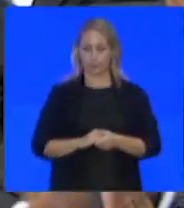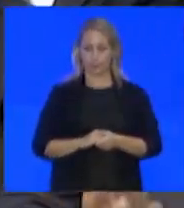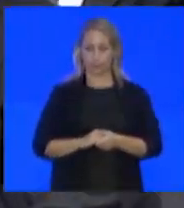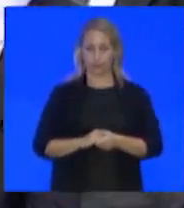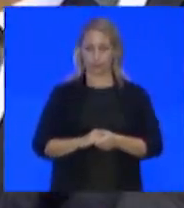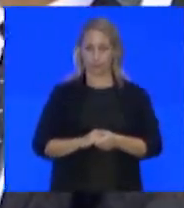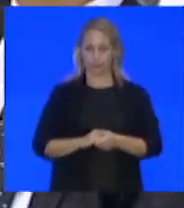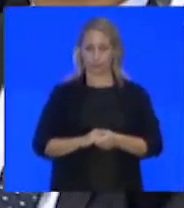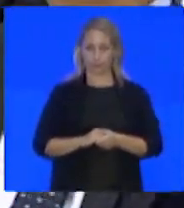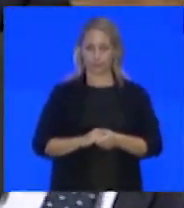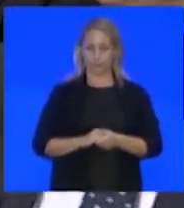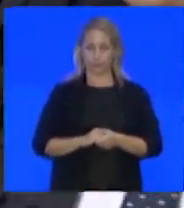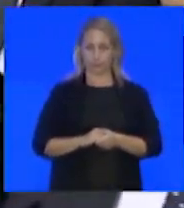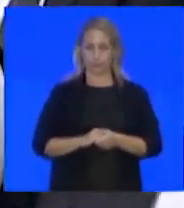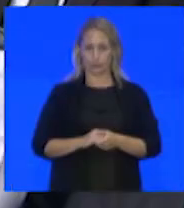Και βέβαια,